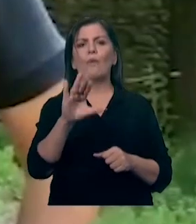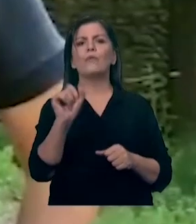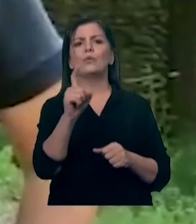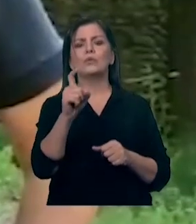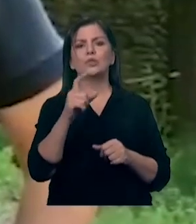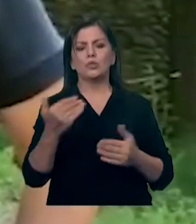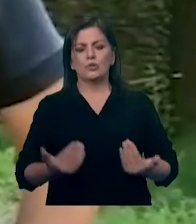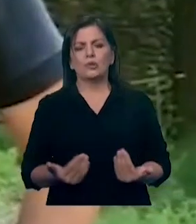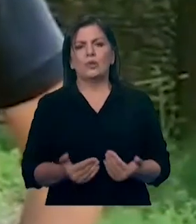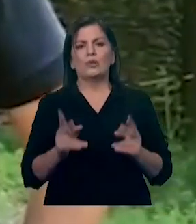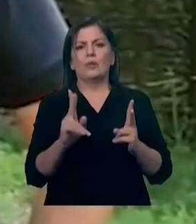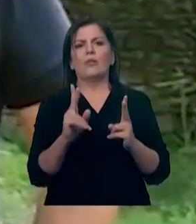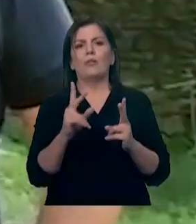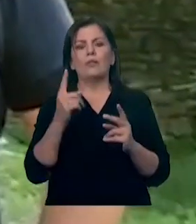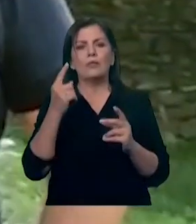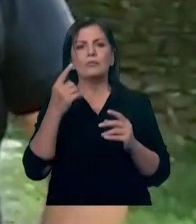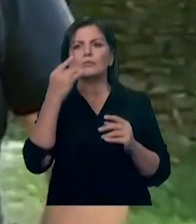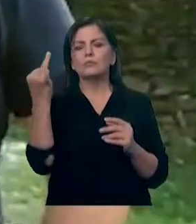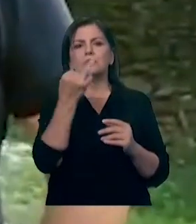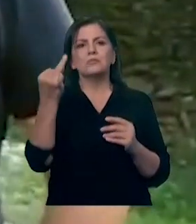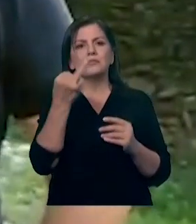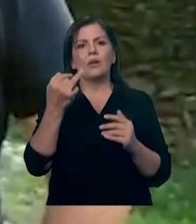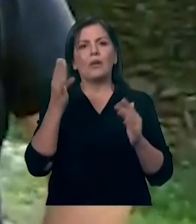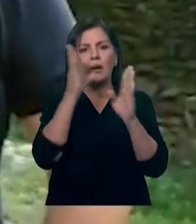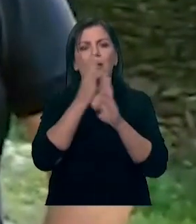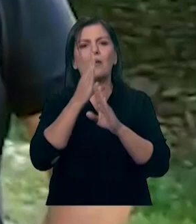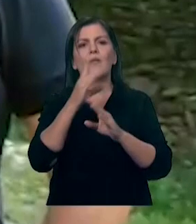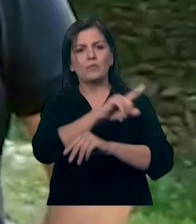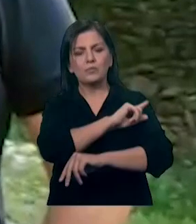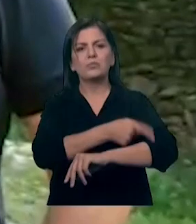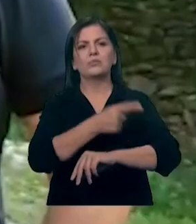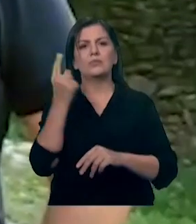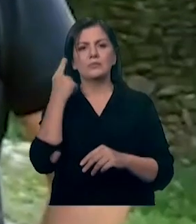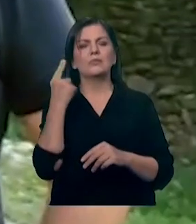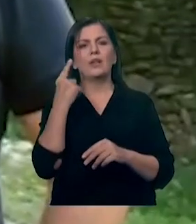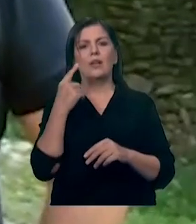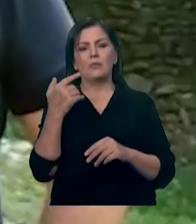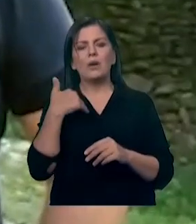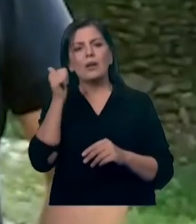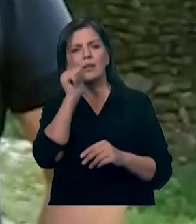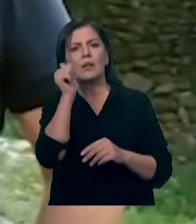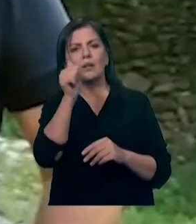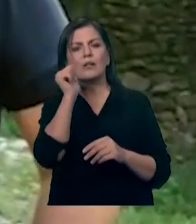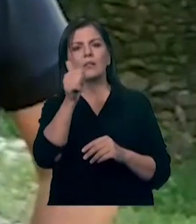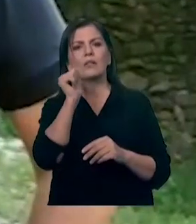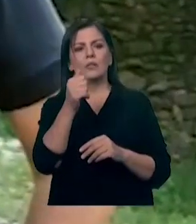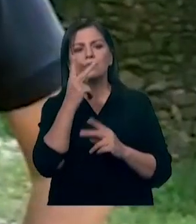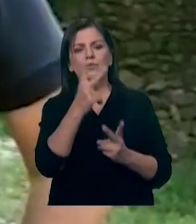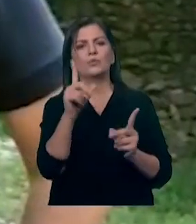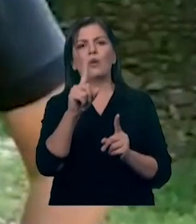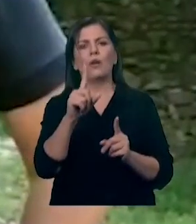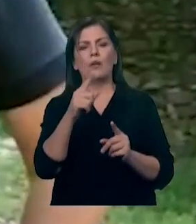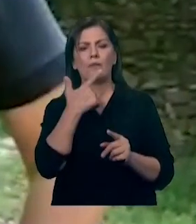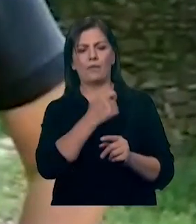birini yaşayır. Ona görə ki, başımız ucadır və bu birlik öz nəticəsini anba-an göstərir. Ordumuz xalqdan